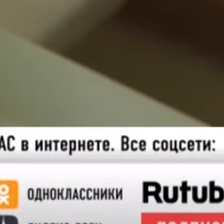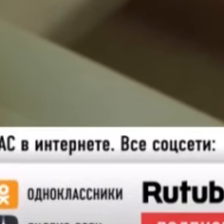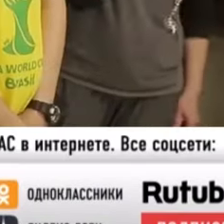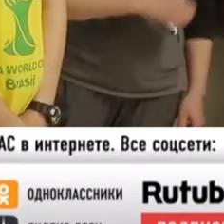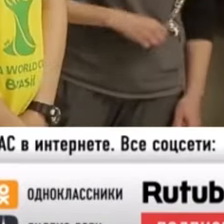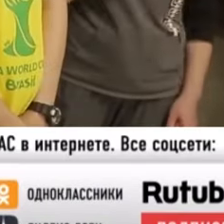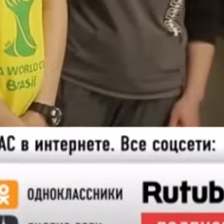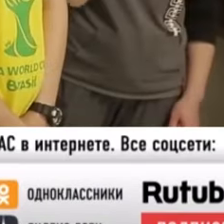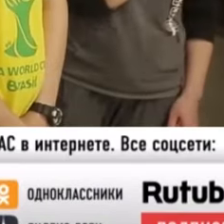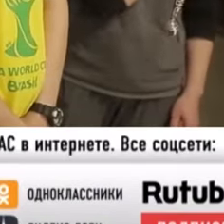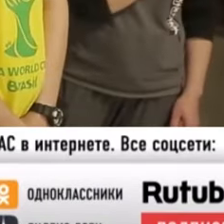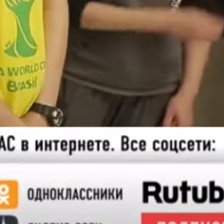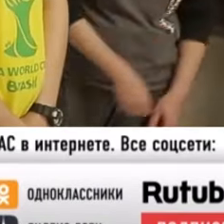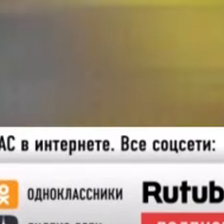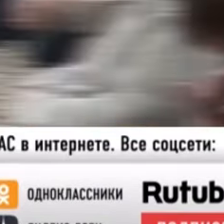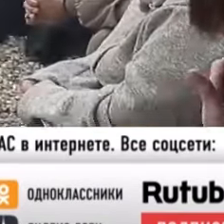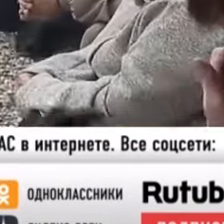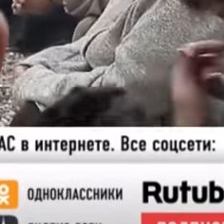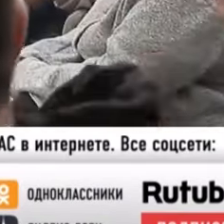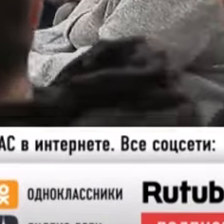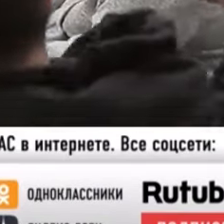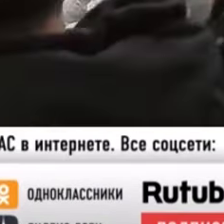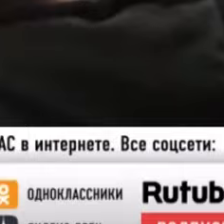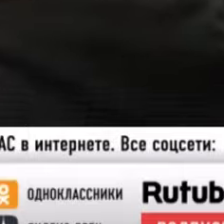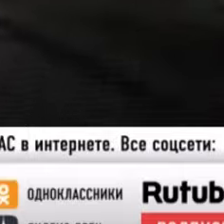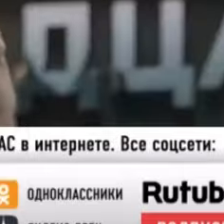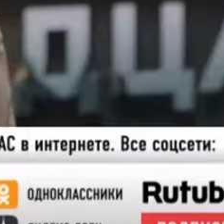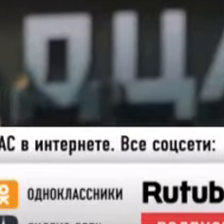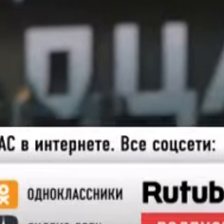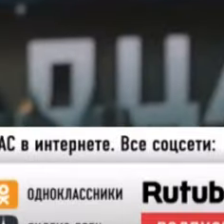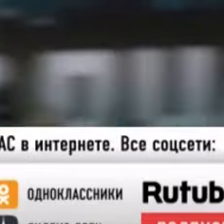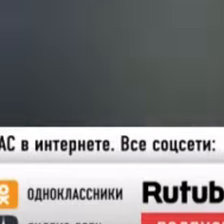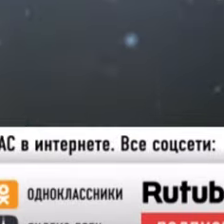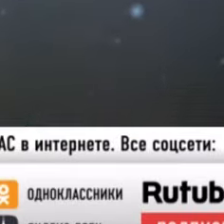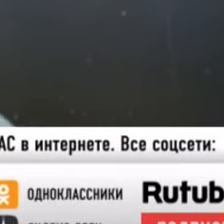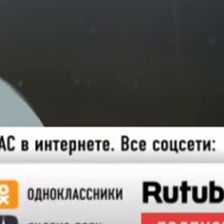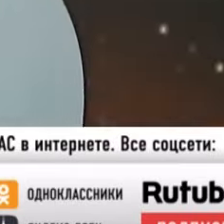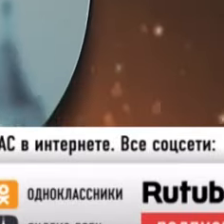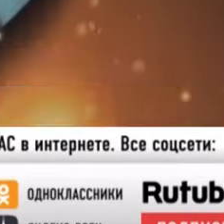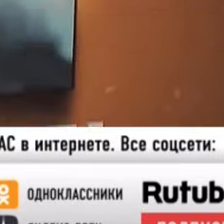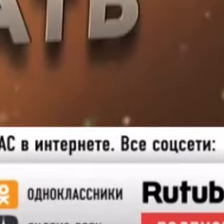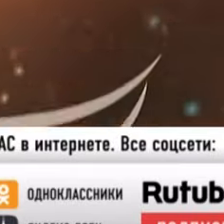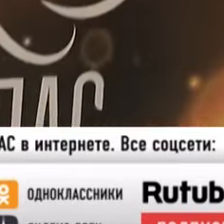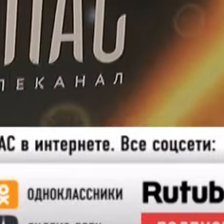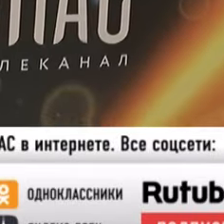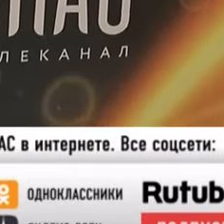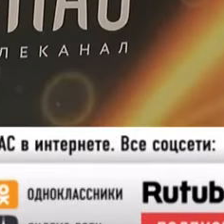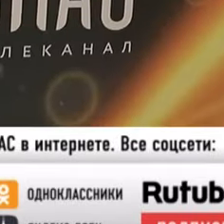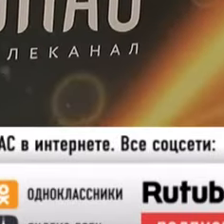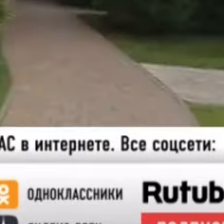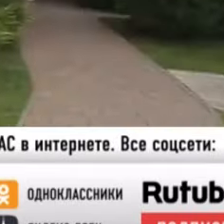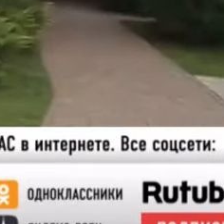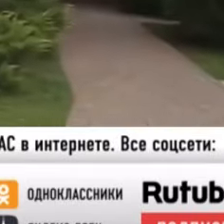преодолеть зависимость? Вы действительно готовы? Да. Готовы. Тогда с Богом. 90 дней 12